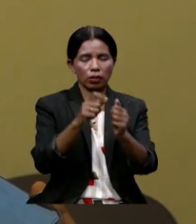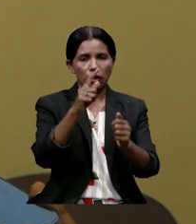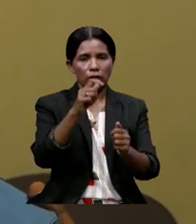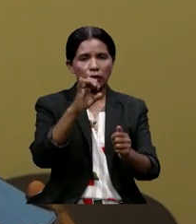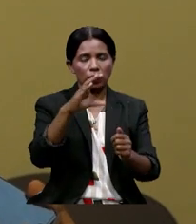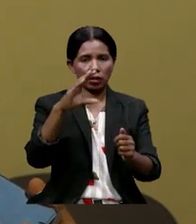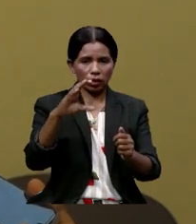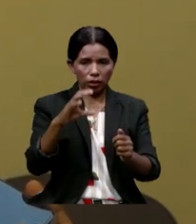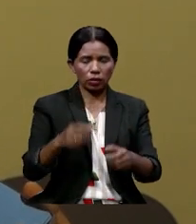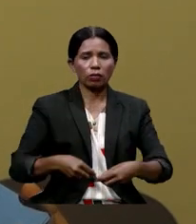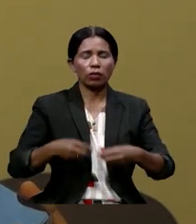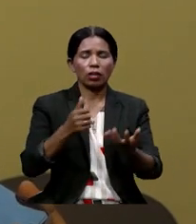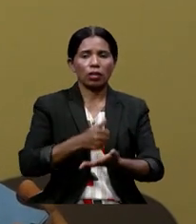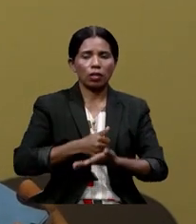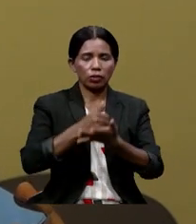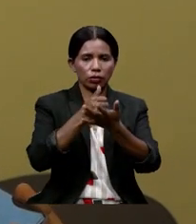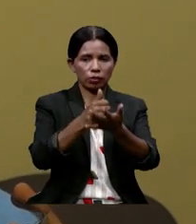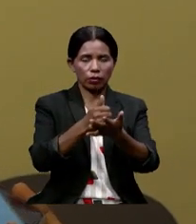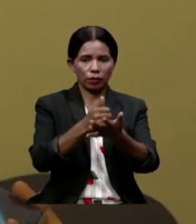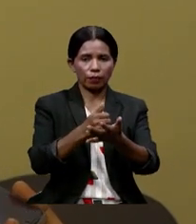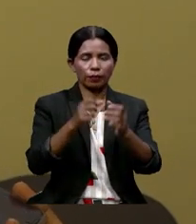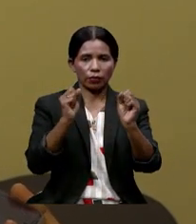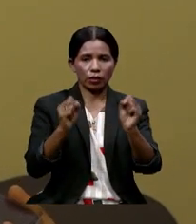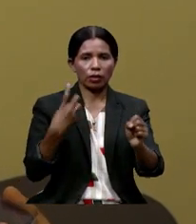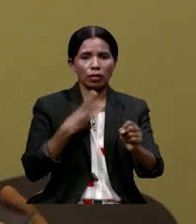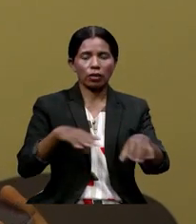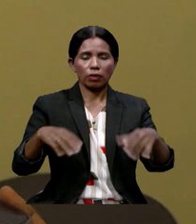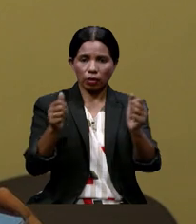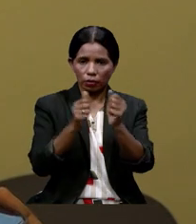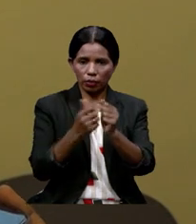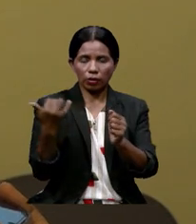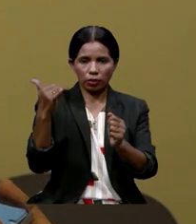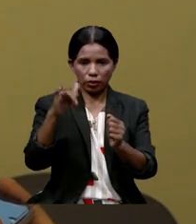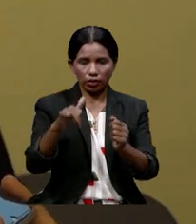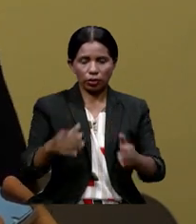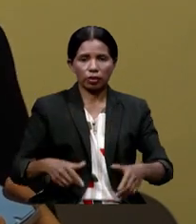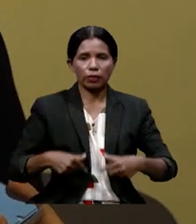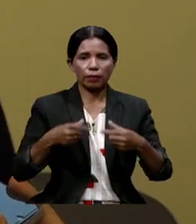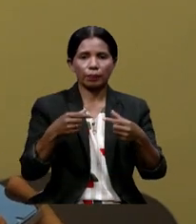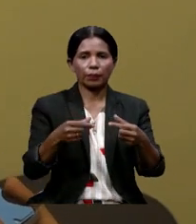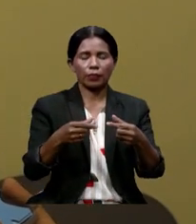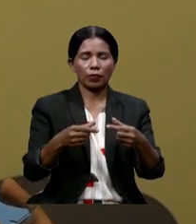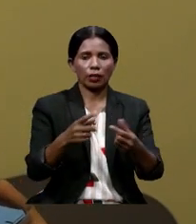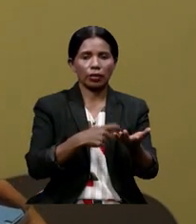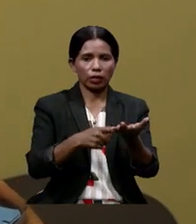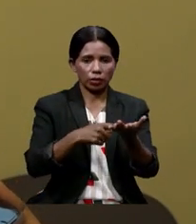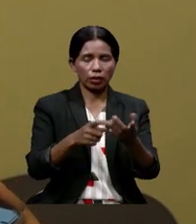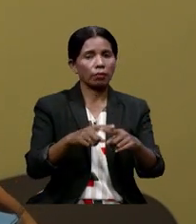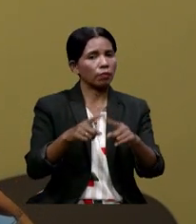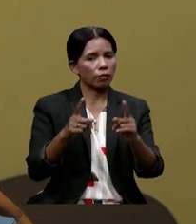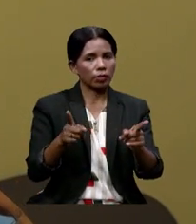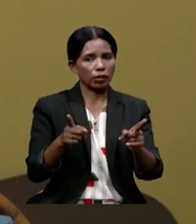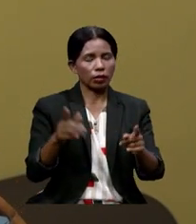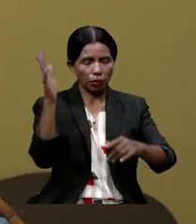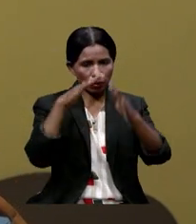apoyo, husi M Supply Foundation mos itu service samu tu sihir, sihir fo technical assistant. Mungkin iya